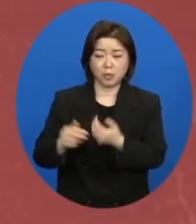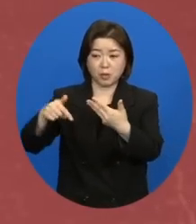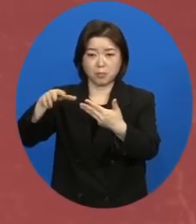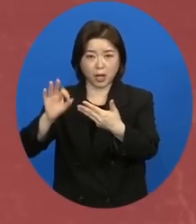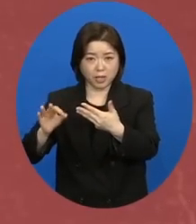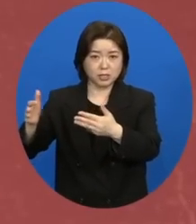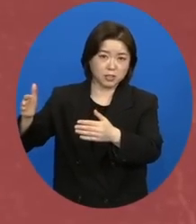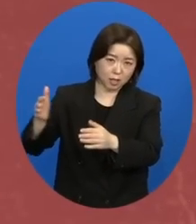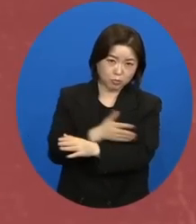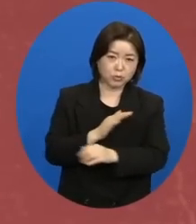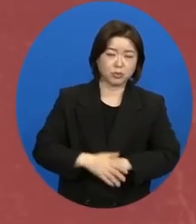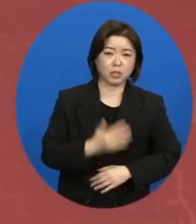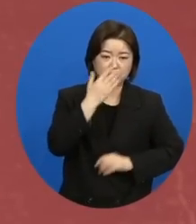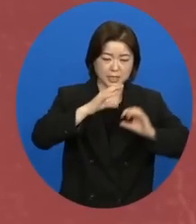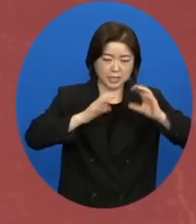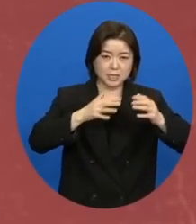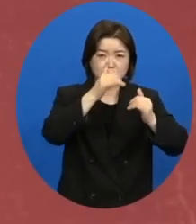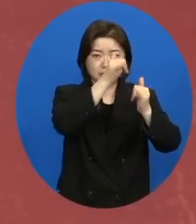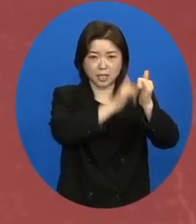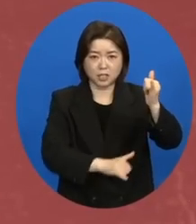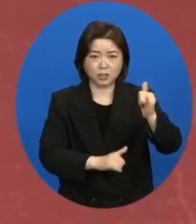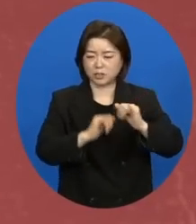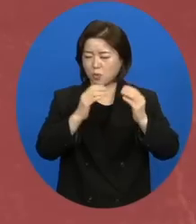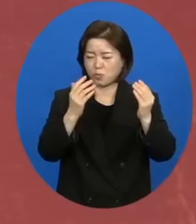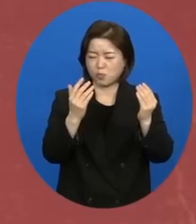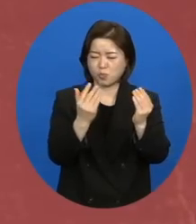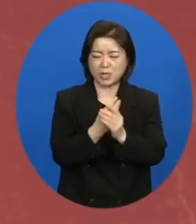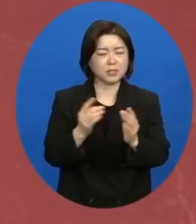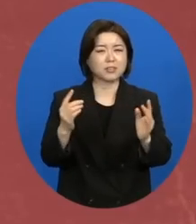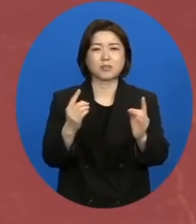8장부터는 이스라엘 역사가 완전히 달라져요.